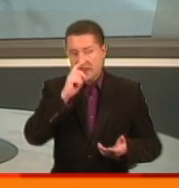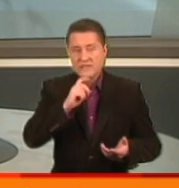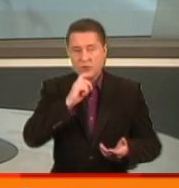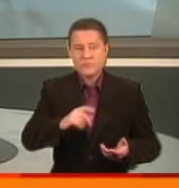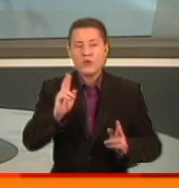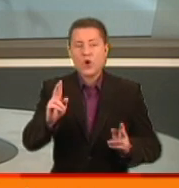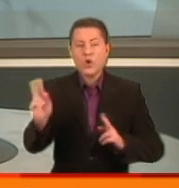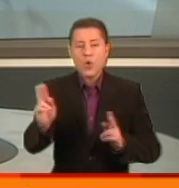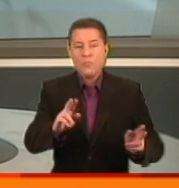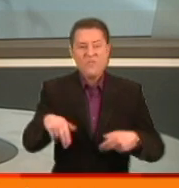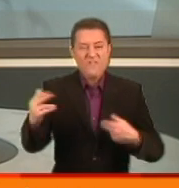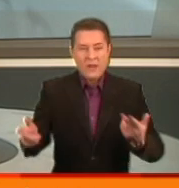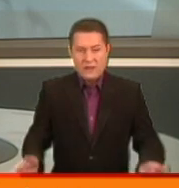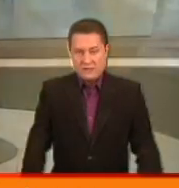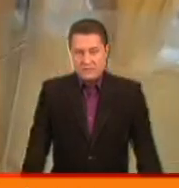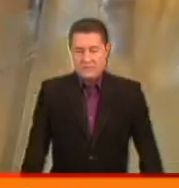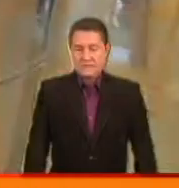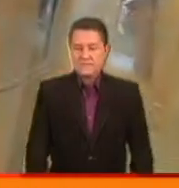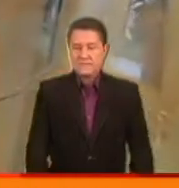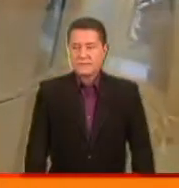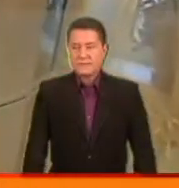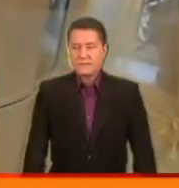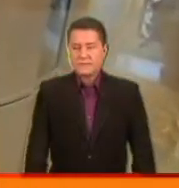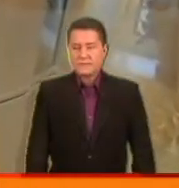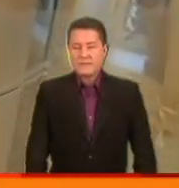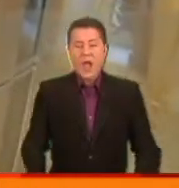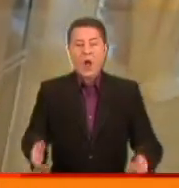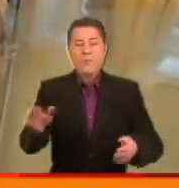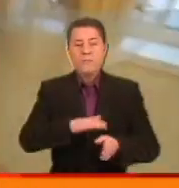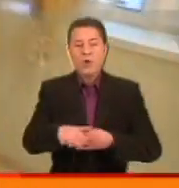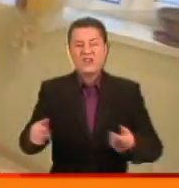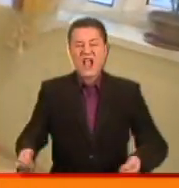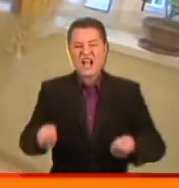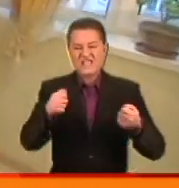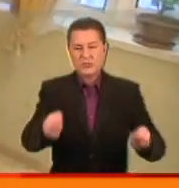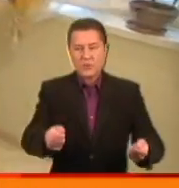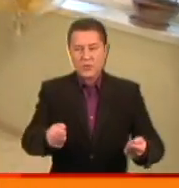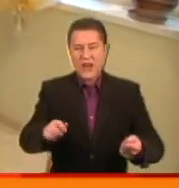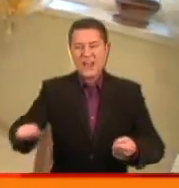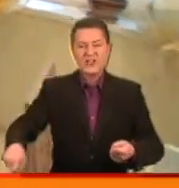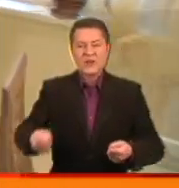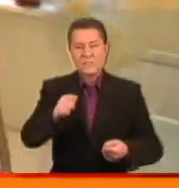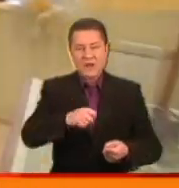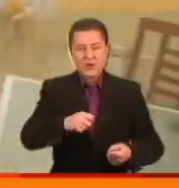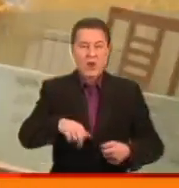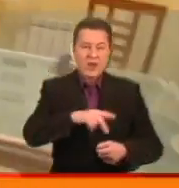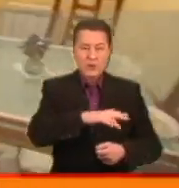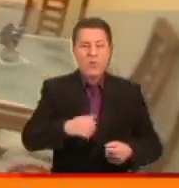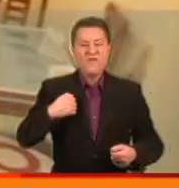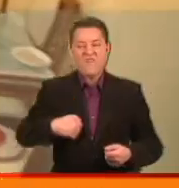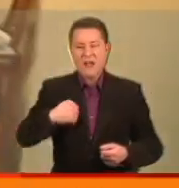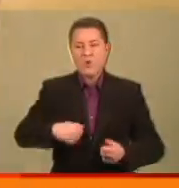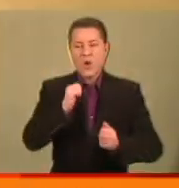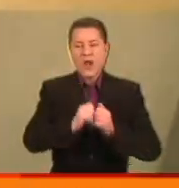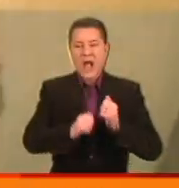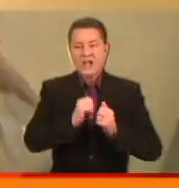винен. Ема Антонюк. Беру вот эту кастрюлю полную, беру вот этот черпачок, иду в ванну. І